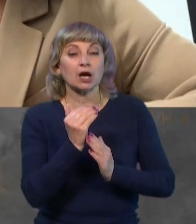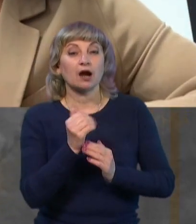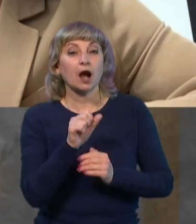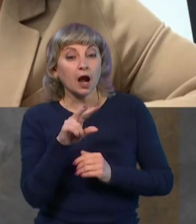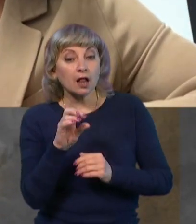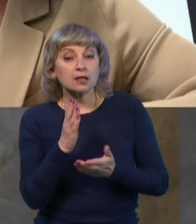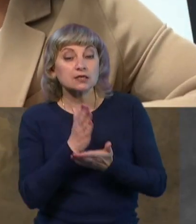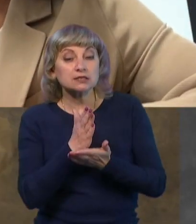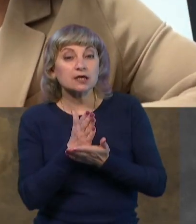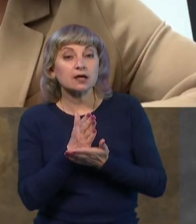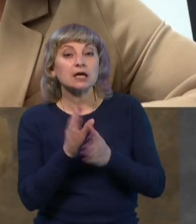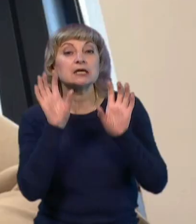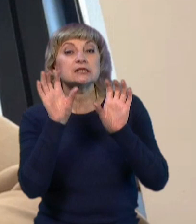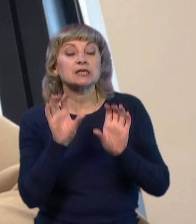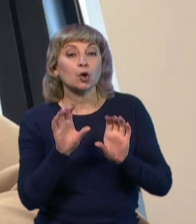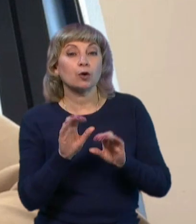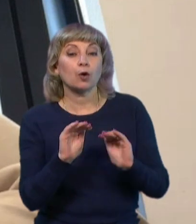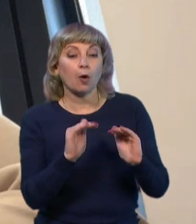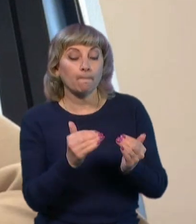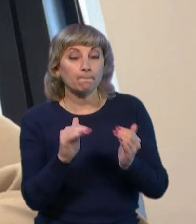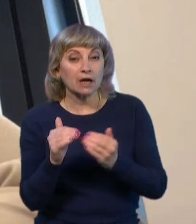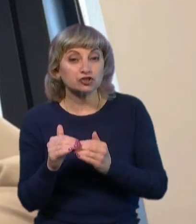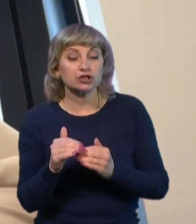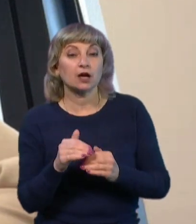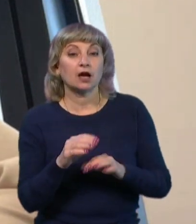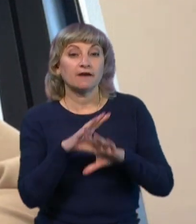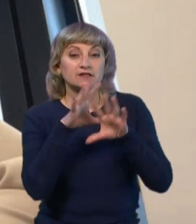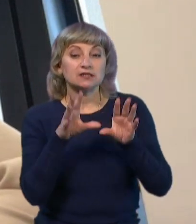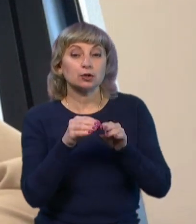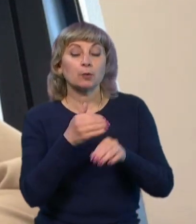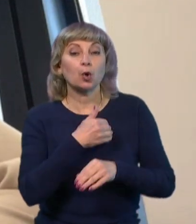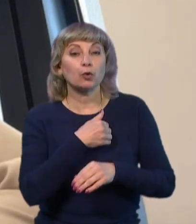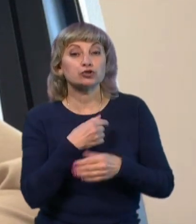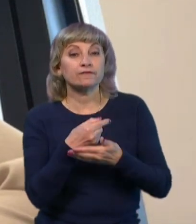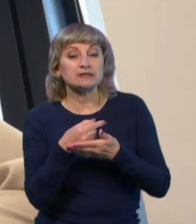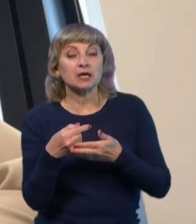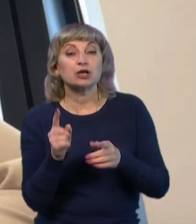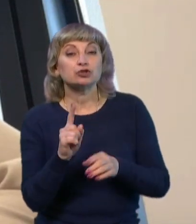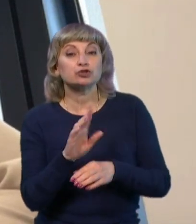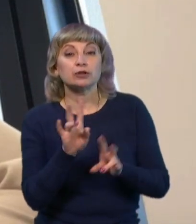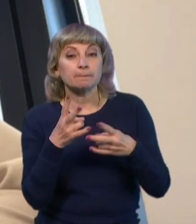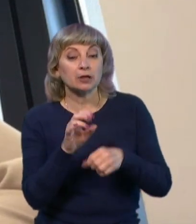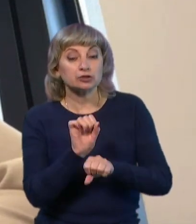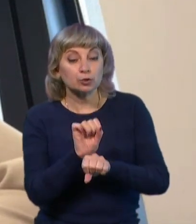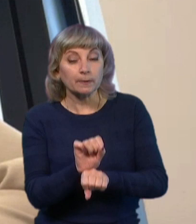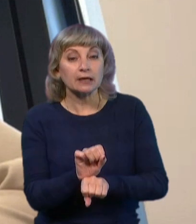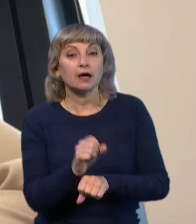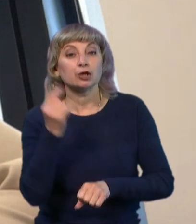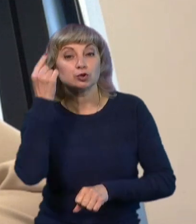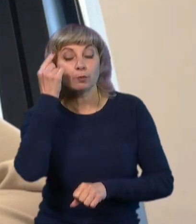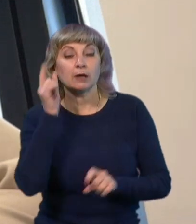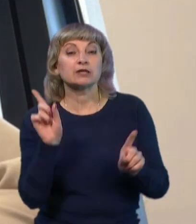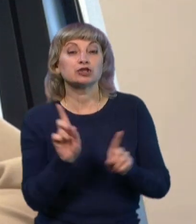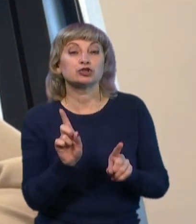є законодавчі обмеження. Та в цілому хочу відмітити, що не варто зупинятися і думати,